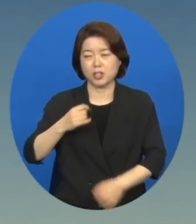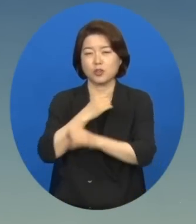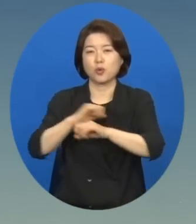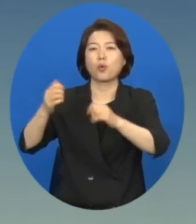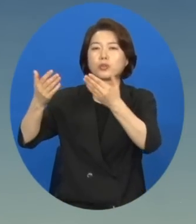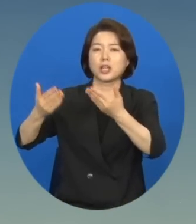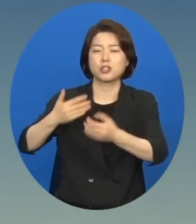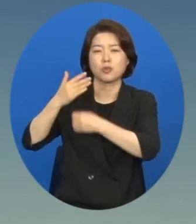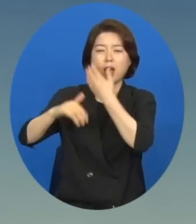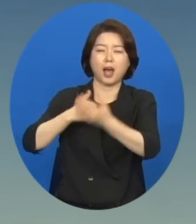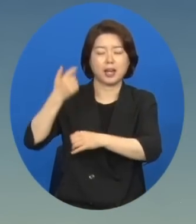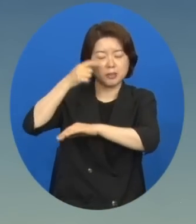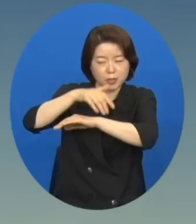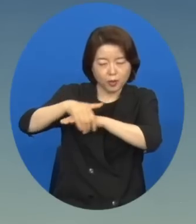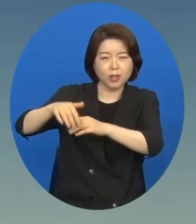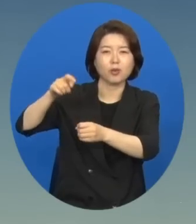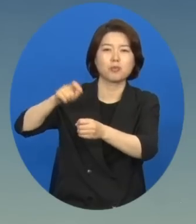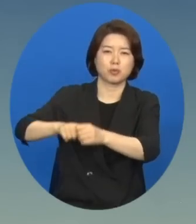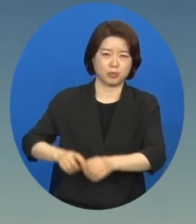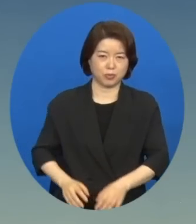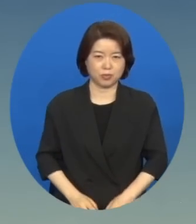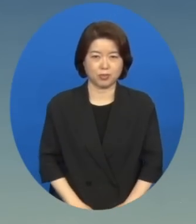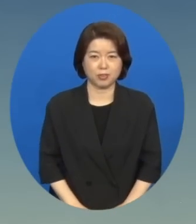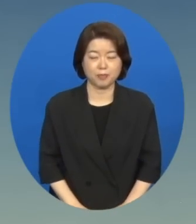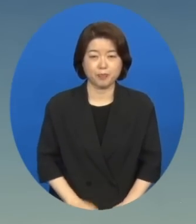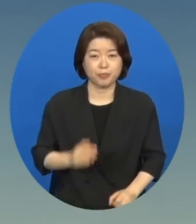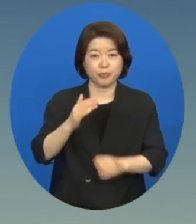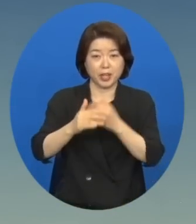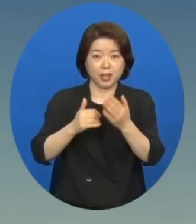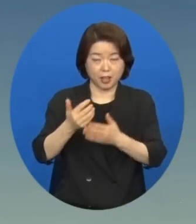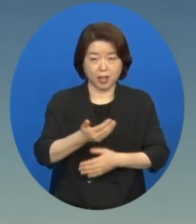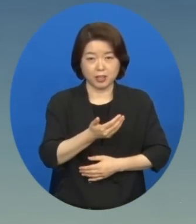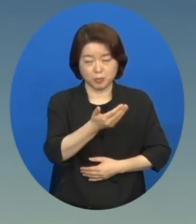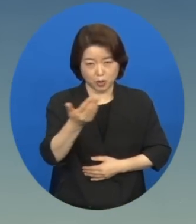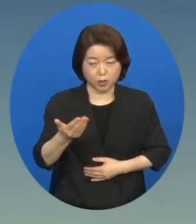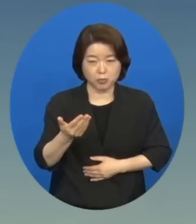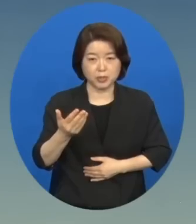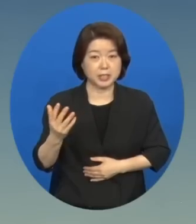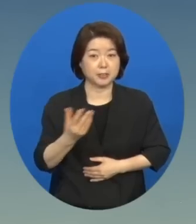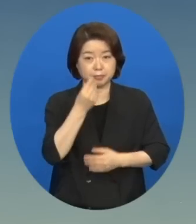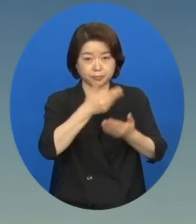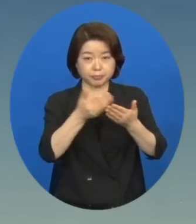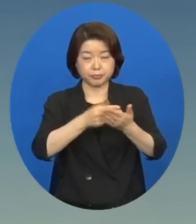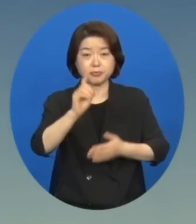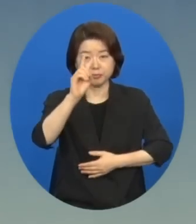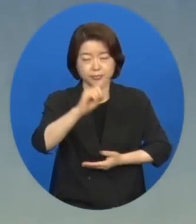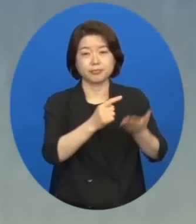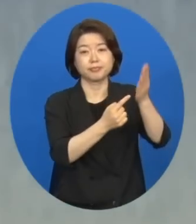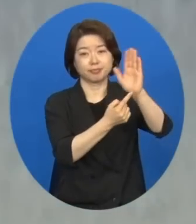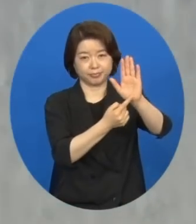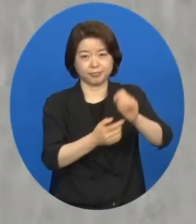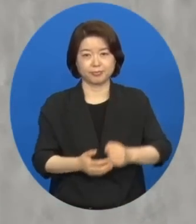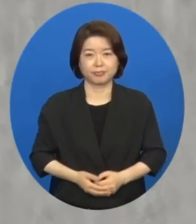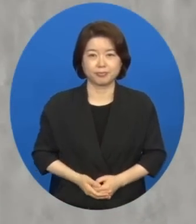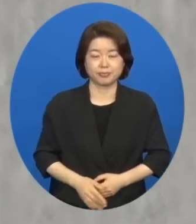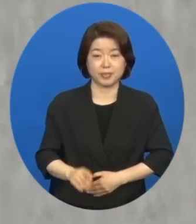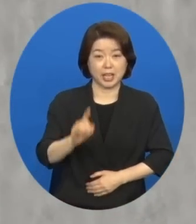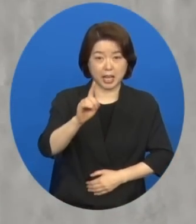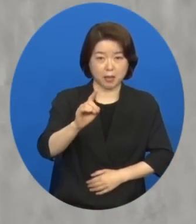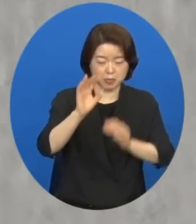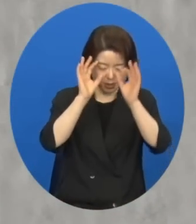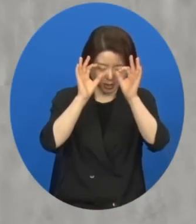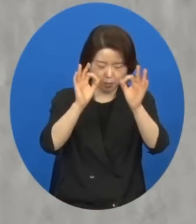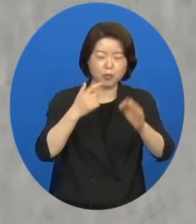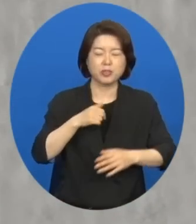용서하시는 하나님의 계획이에요. 여러분께 성화 하나를 그림으로 보여드립니다. 아마 한 번씩은 다